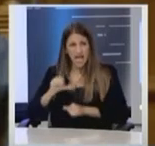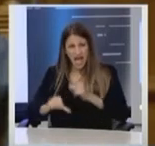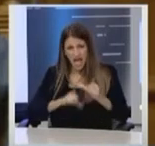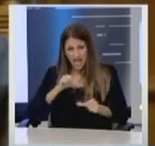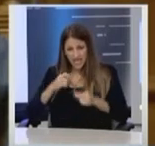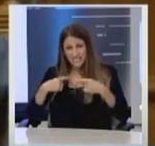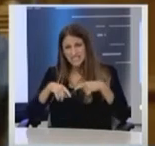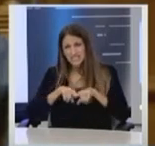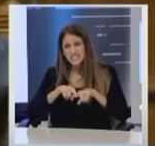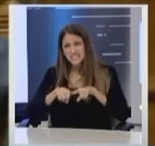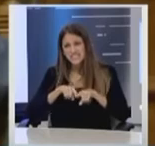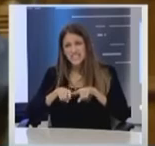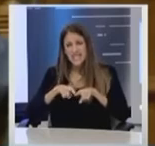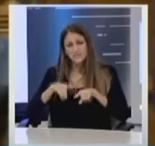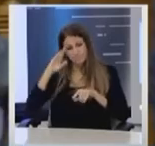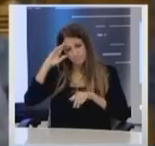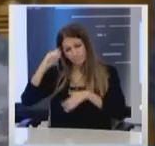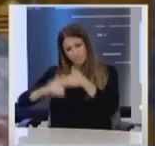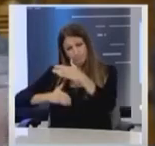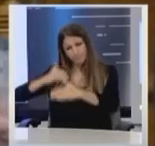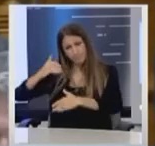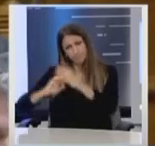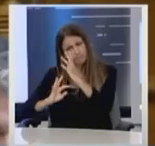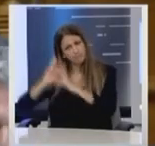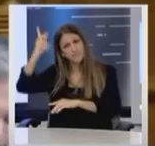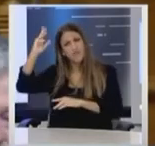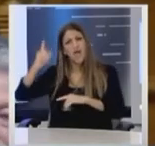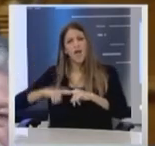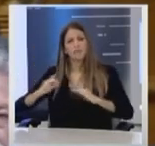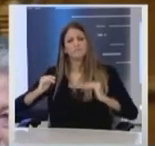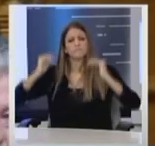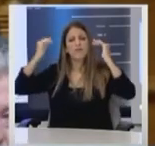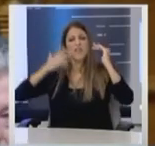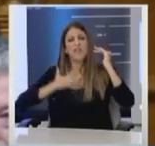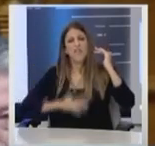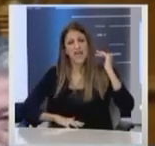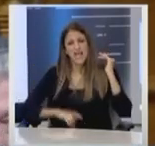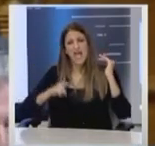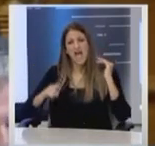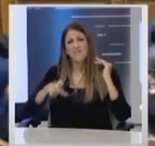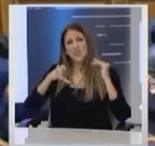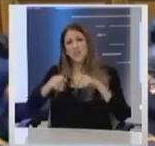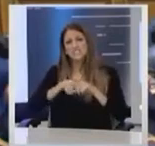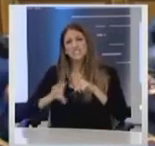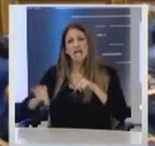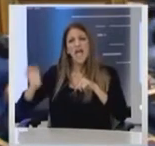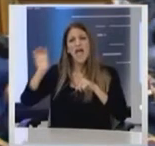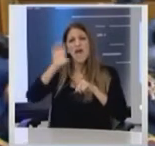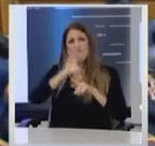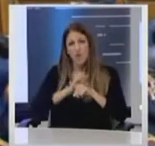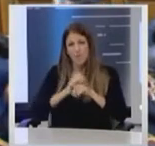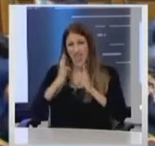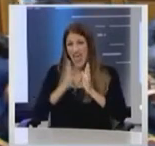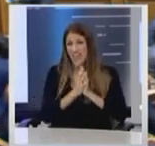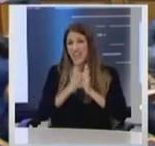έλεγα, ένα στοιχειώδη εξυγχρονισμό για τη χώρα που βρίσκεται στον πυρήνα της Ευρώπης και που 19